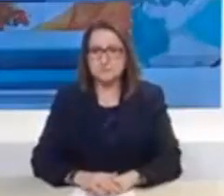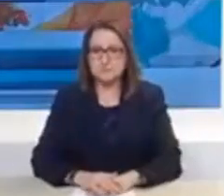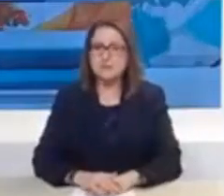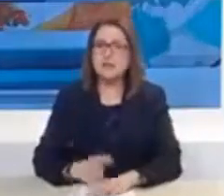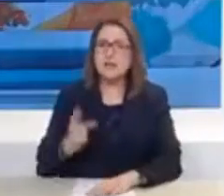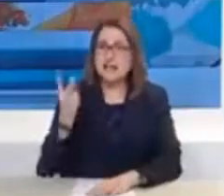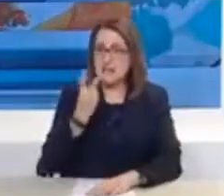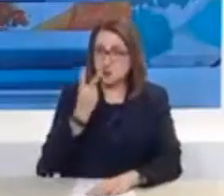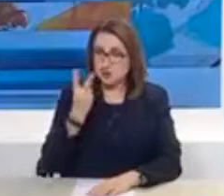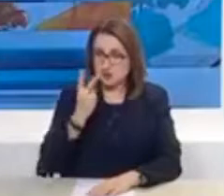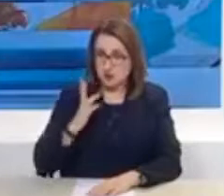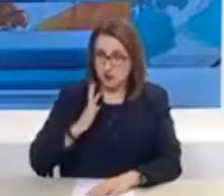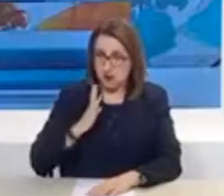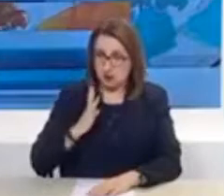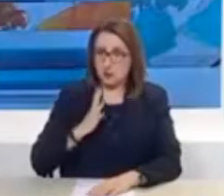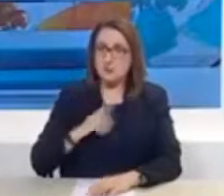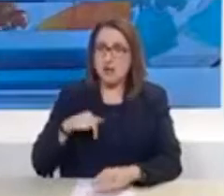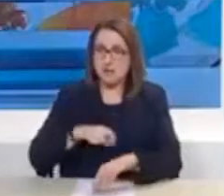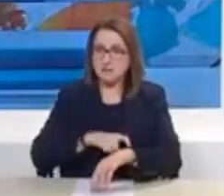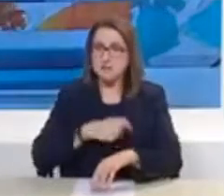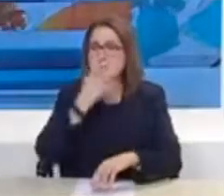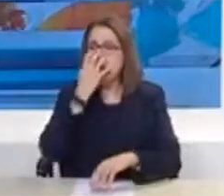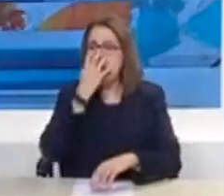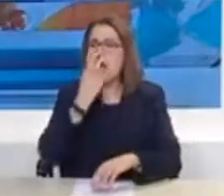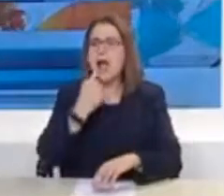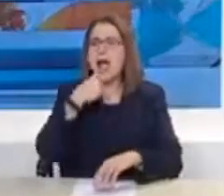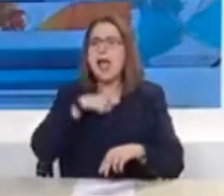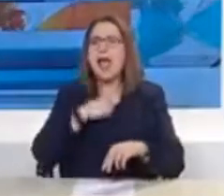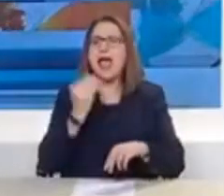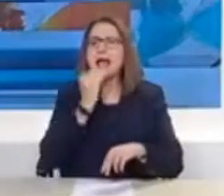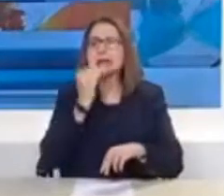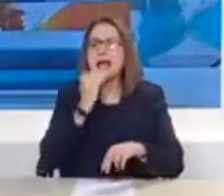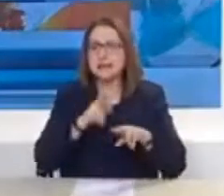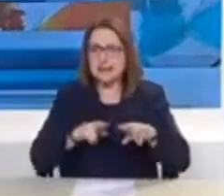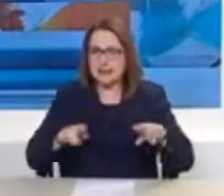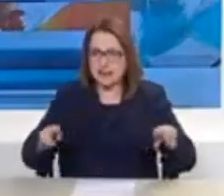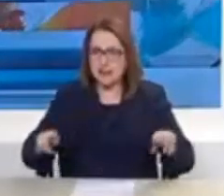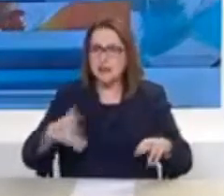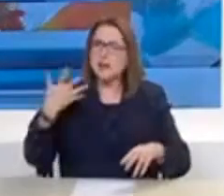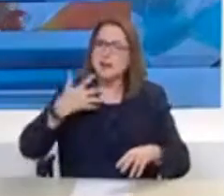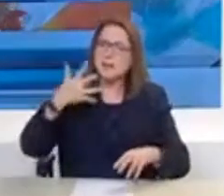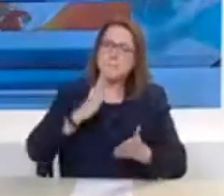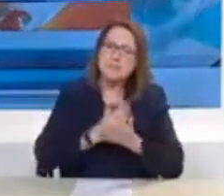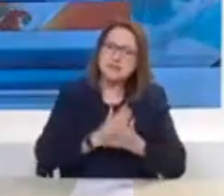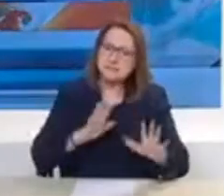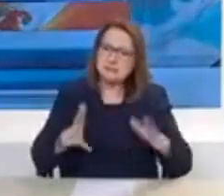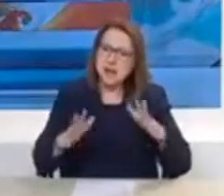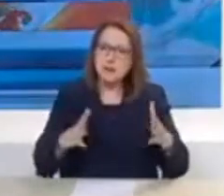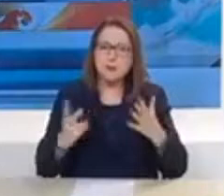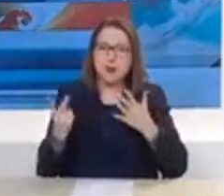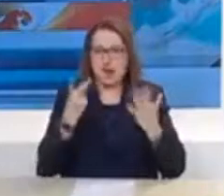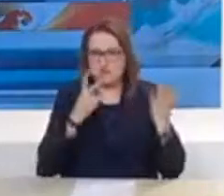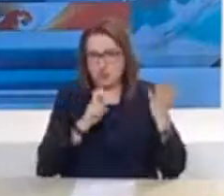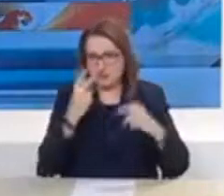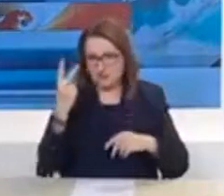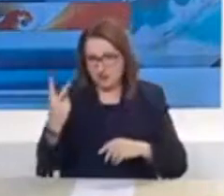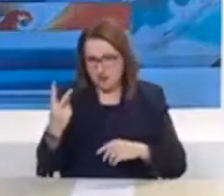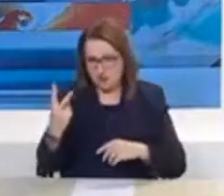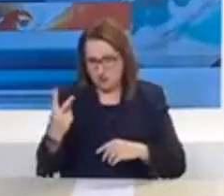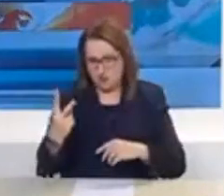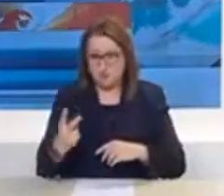22 συμπολίτες μας νοσηλεύονται διασωληνωμένοι. Η διάμεση ηλικία τους είναι 72 ετών. 9, δηλαδή